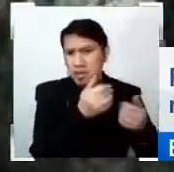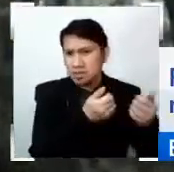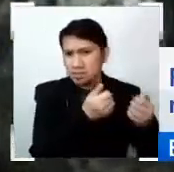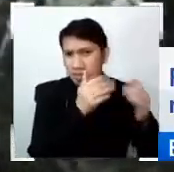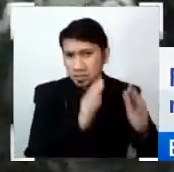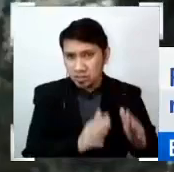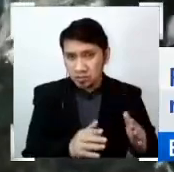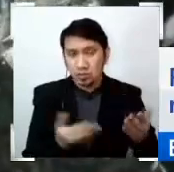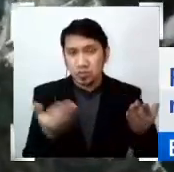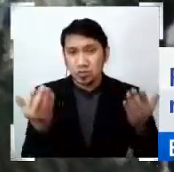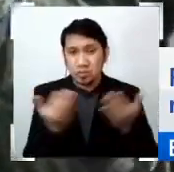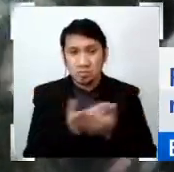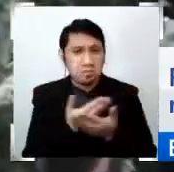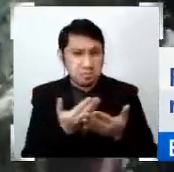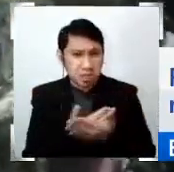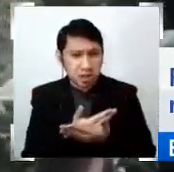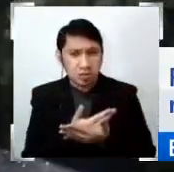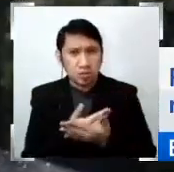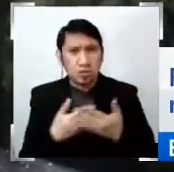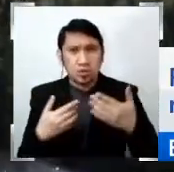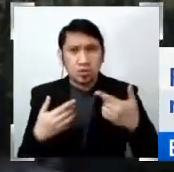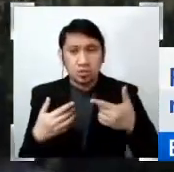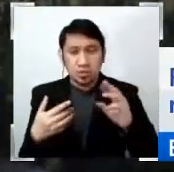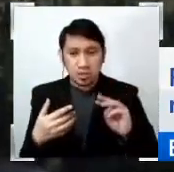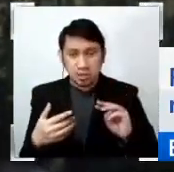GM ng Beneco. Nagkagirian.